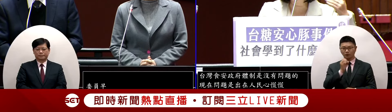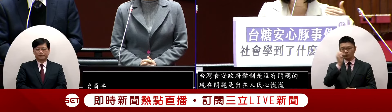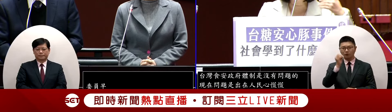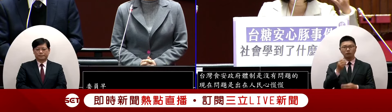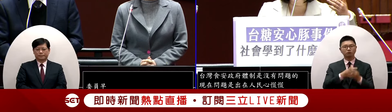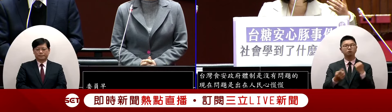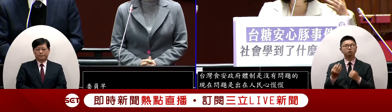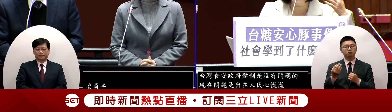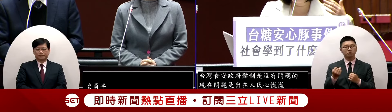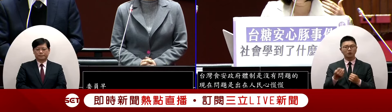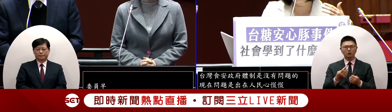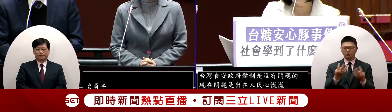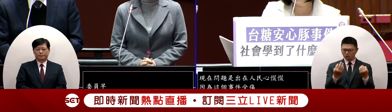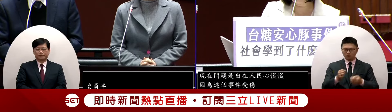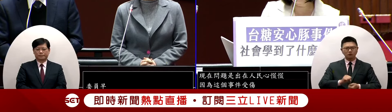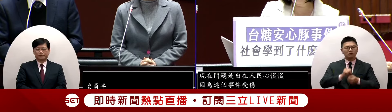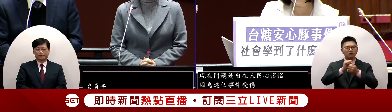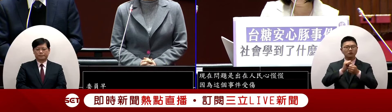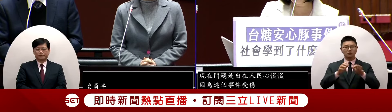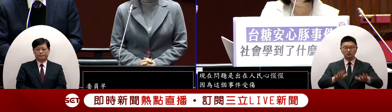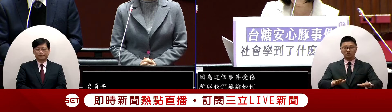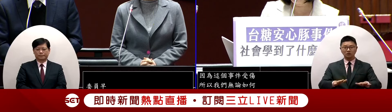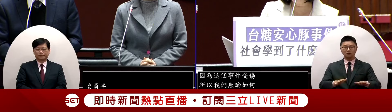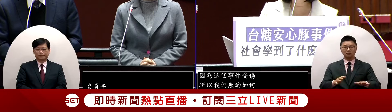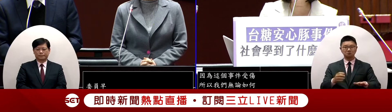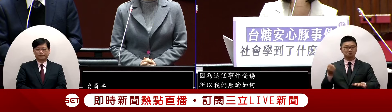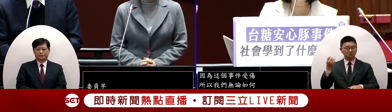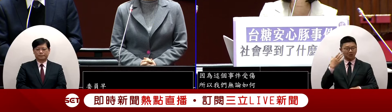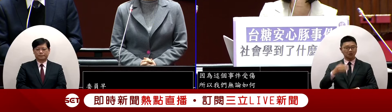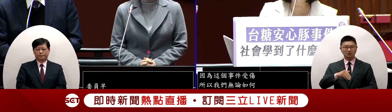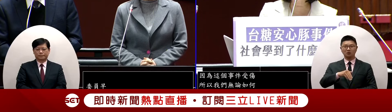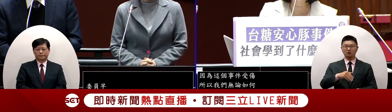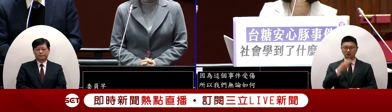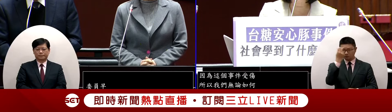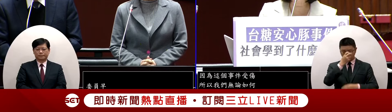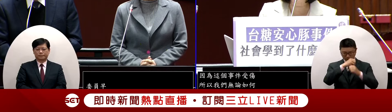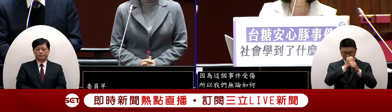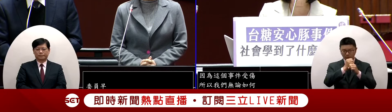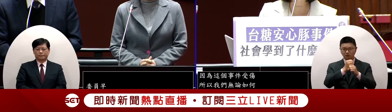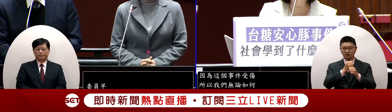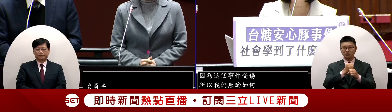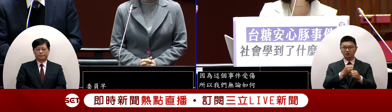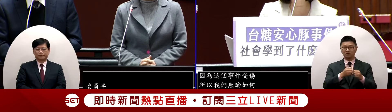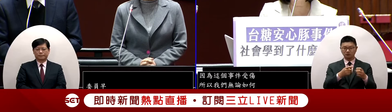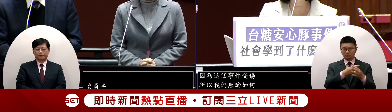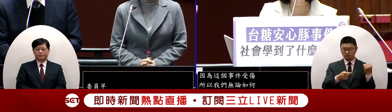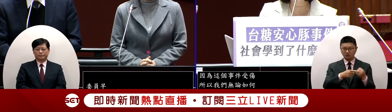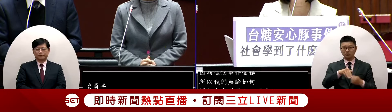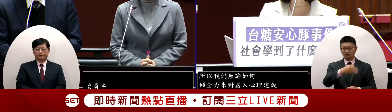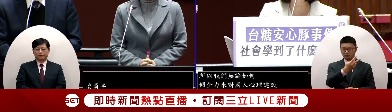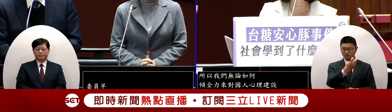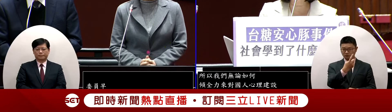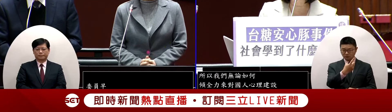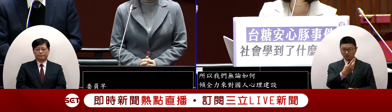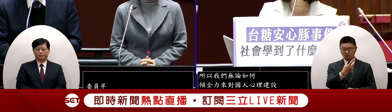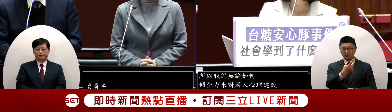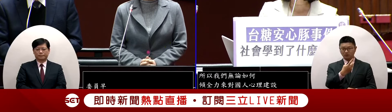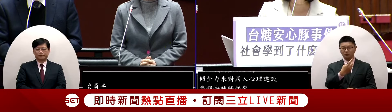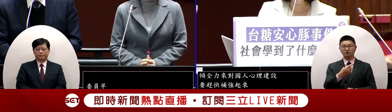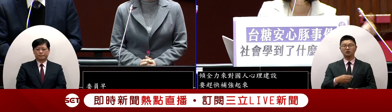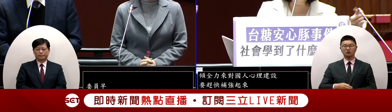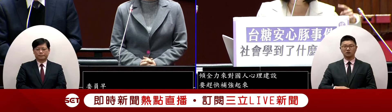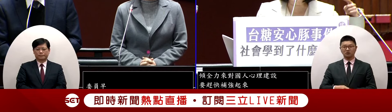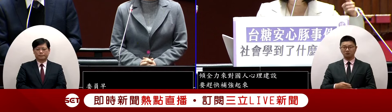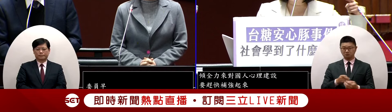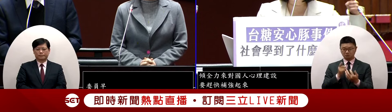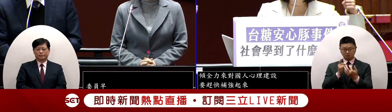断的在攀升，今天最新的数字来到已经检测921盒零检出，所以921比1。